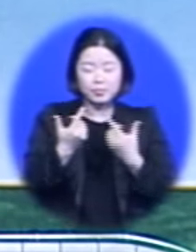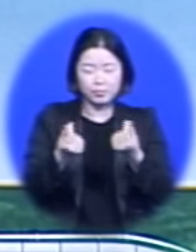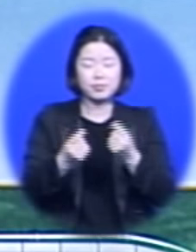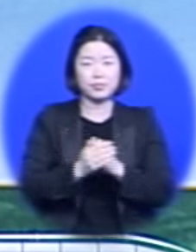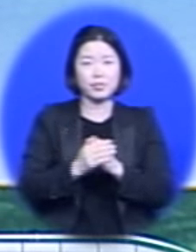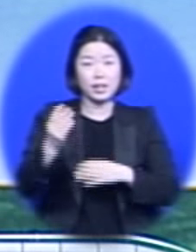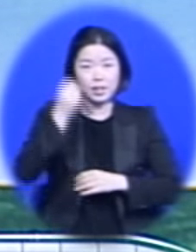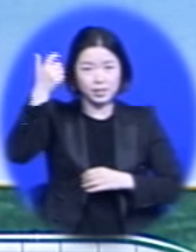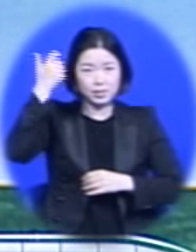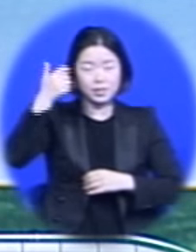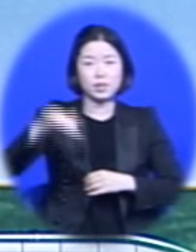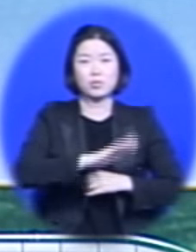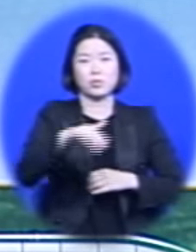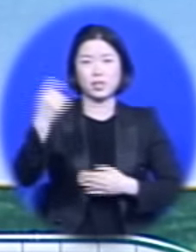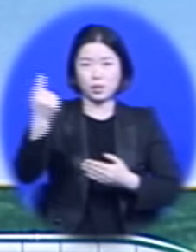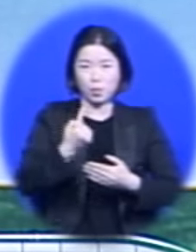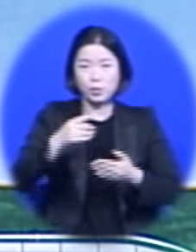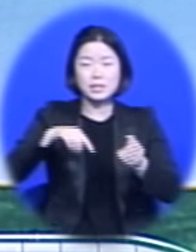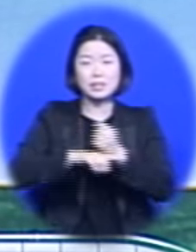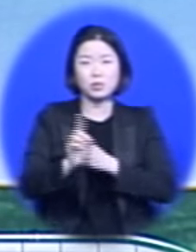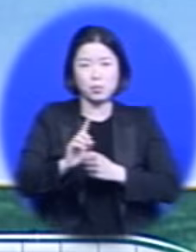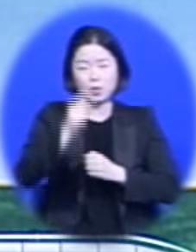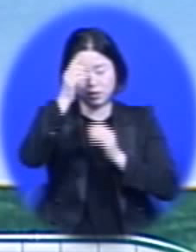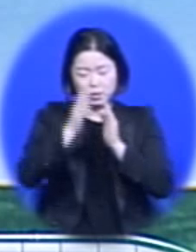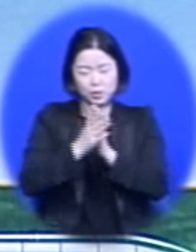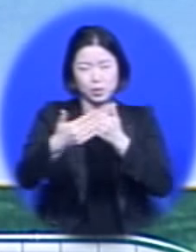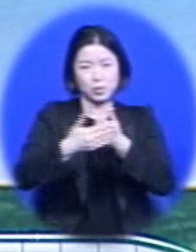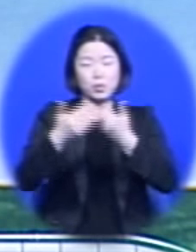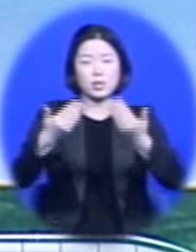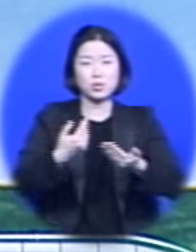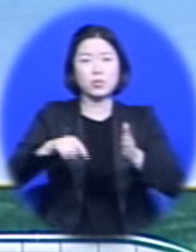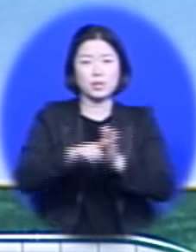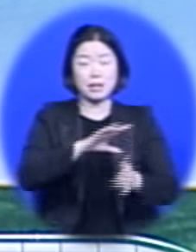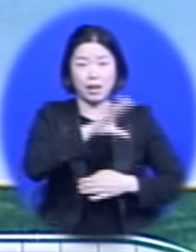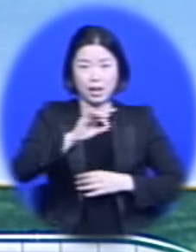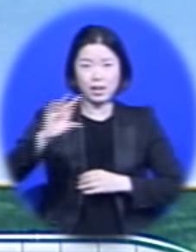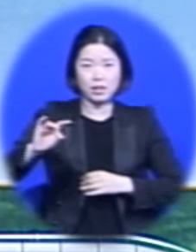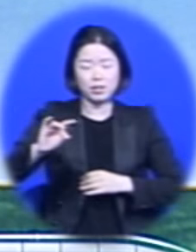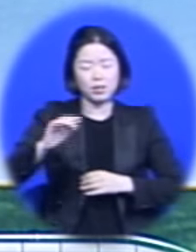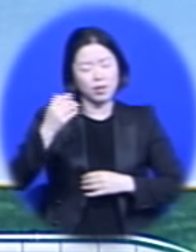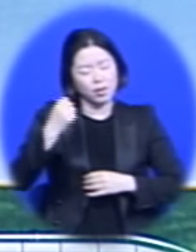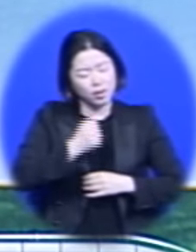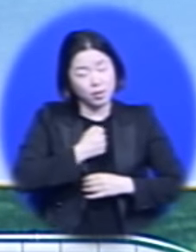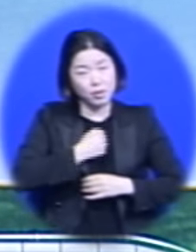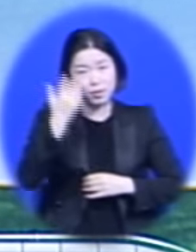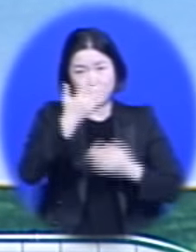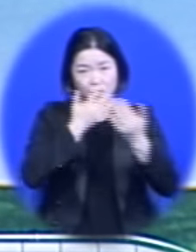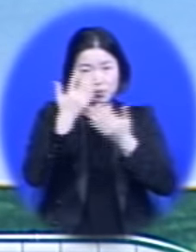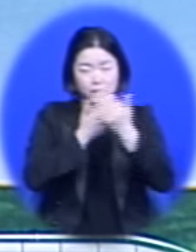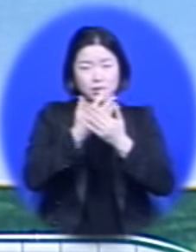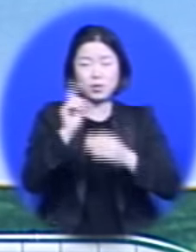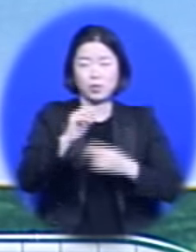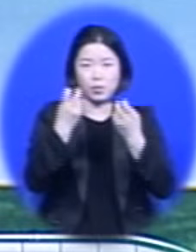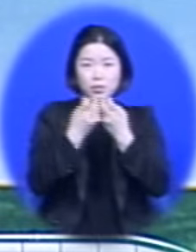성령께서 우리에게 오신 이유는 우리의 기도를 도와주시려고 하심입니다. 우리가 때때로는 정말 막막해서 어떻게 기도해야 될지